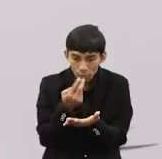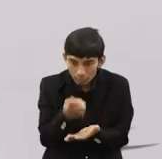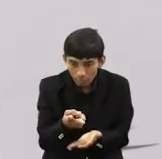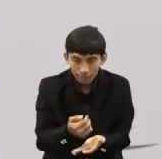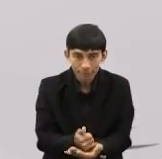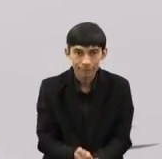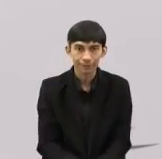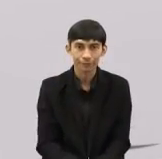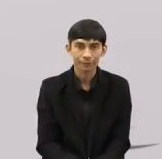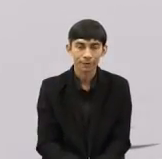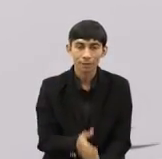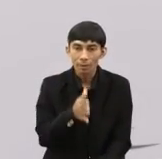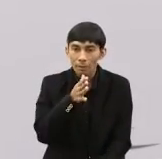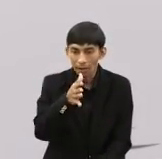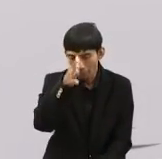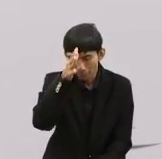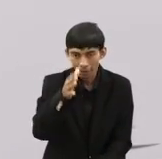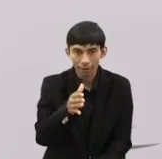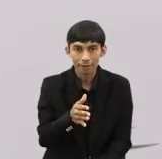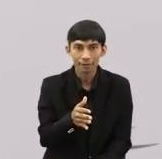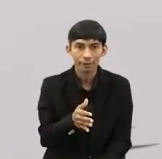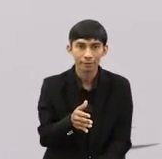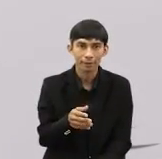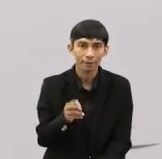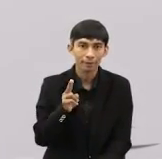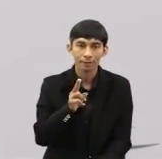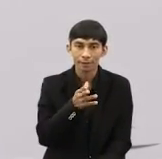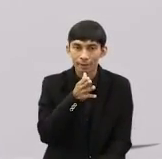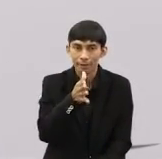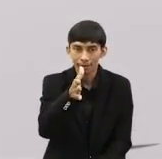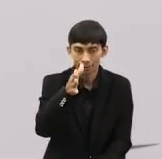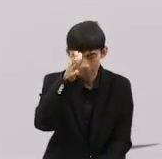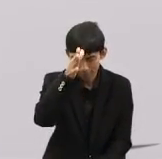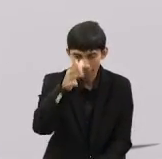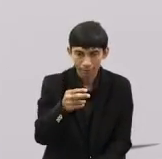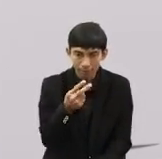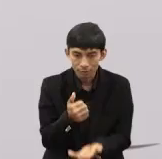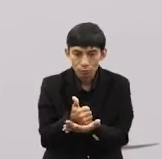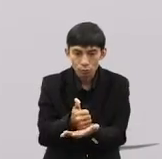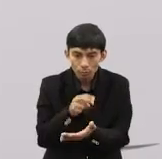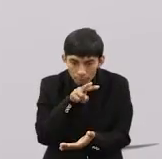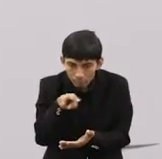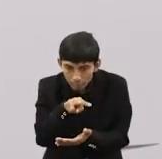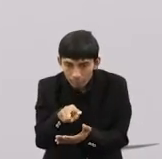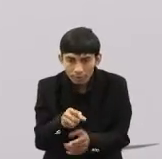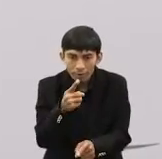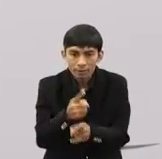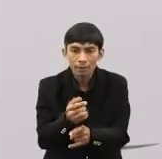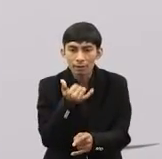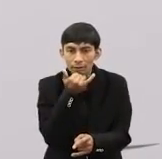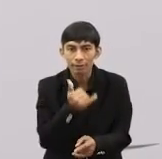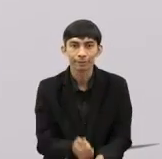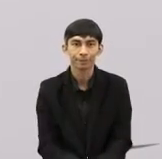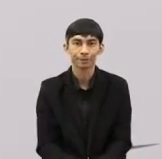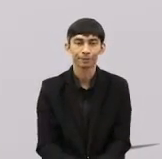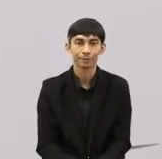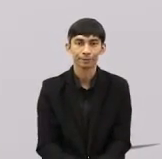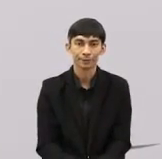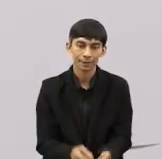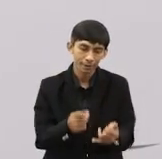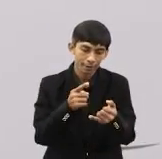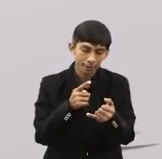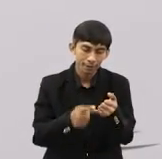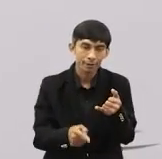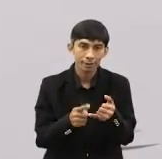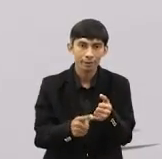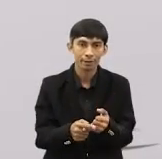có bà má rồi con mại dây rồi con lục tá ao chui bình đặt mờ là con nát chà chấn chỉ trong cái